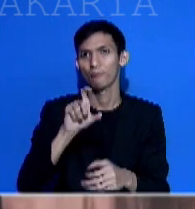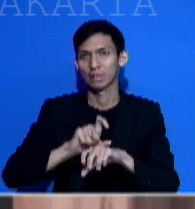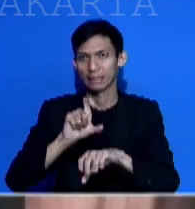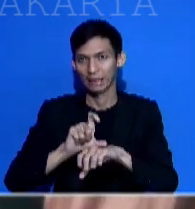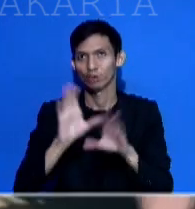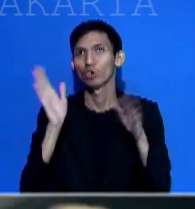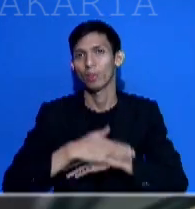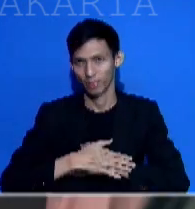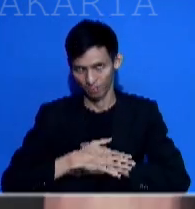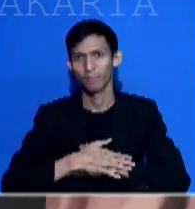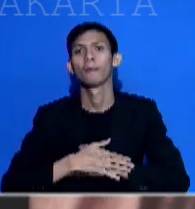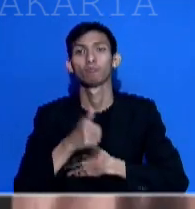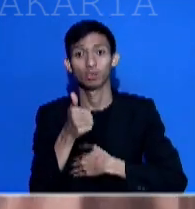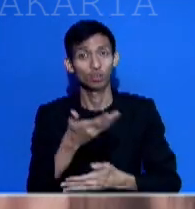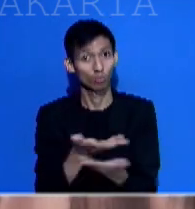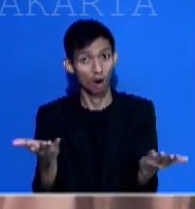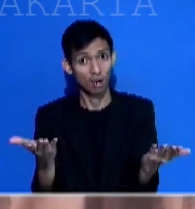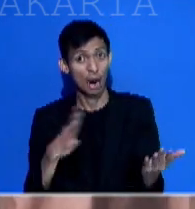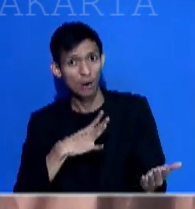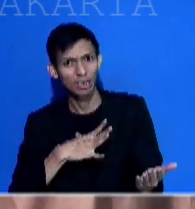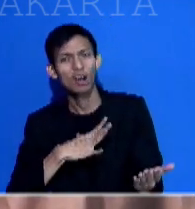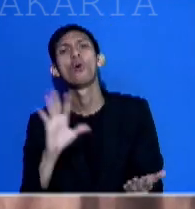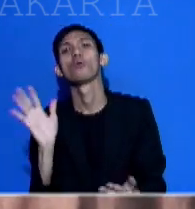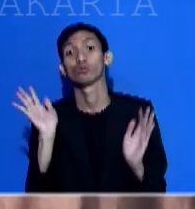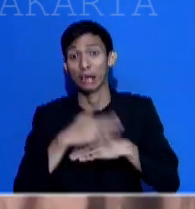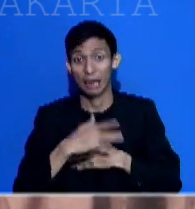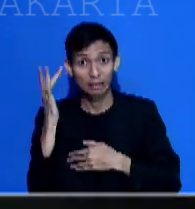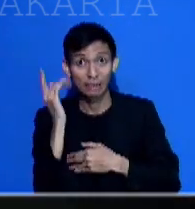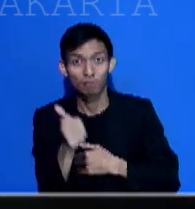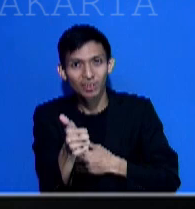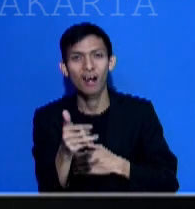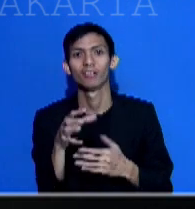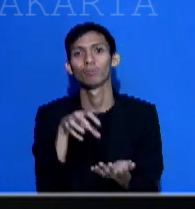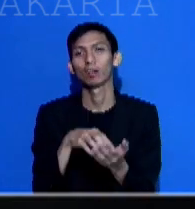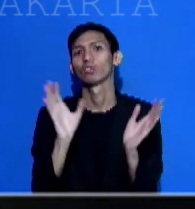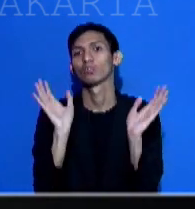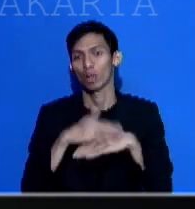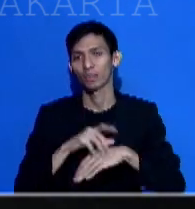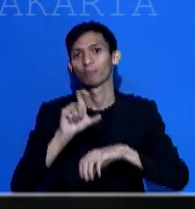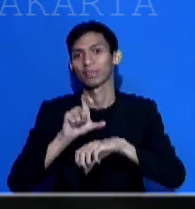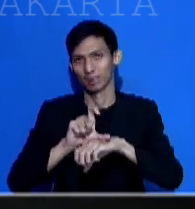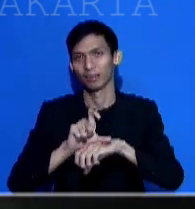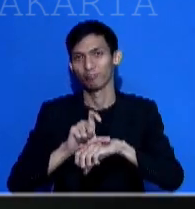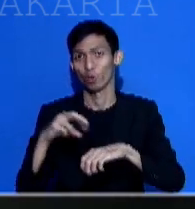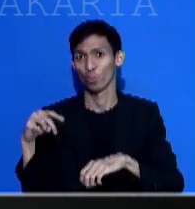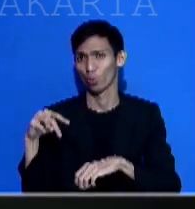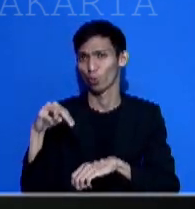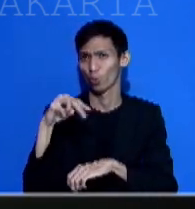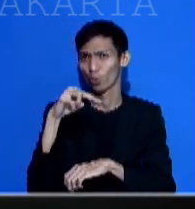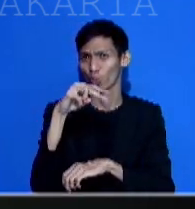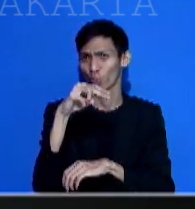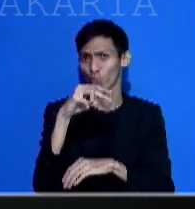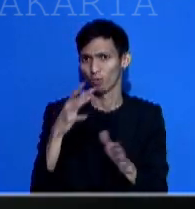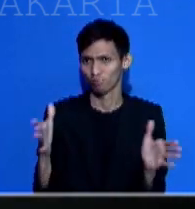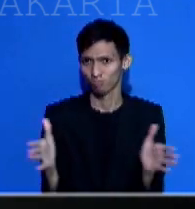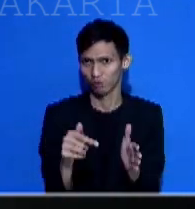beribadah. Jadi kamu nggak perlu khawatir sholat subuhmu bakal terlewat. Selama pendakian, kamu akan melalui jalan setapak